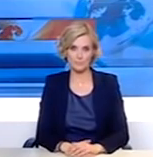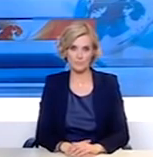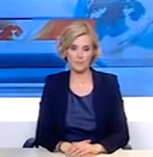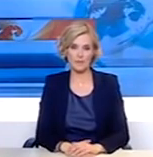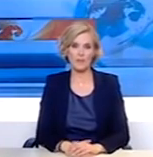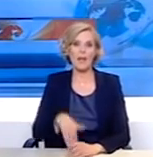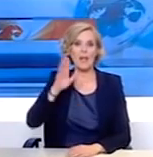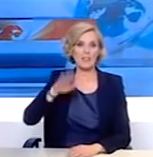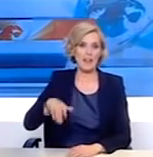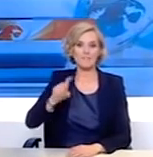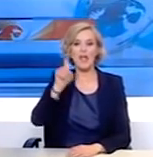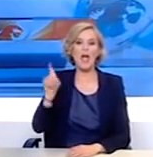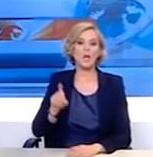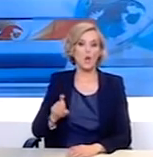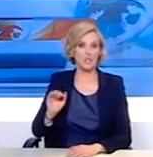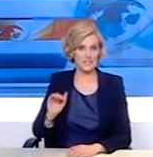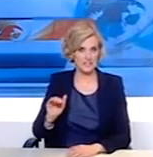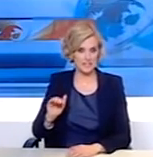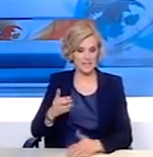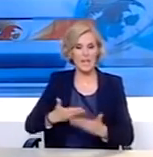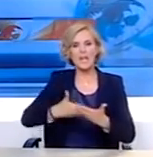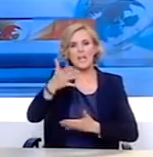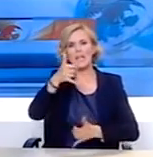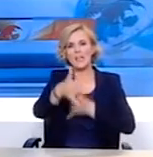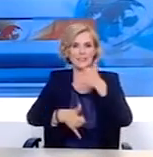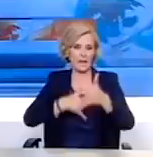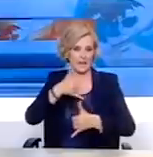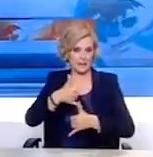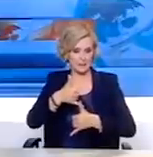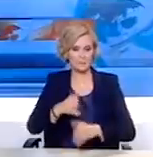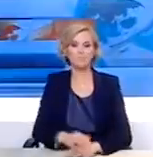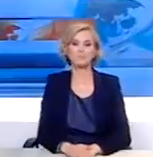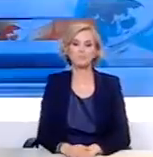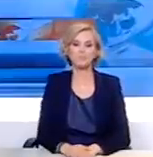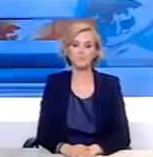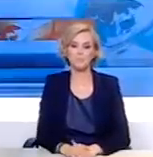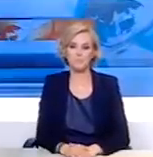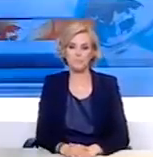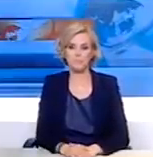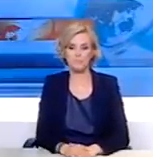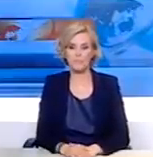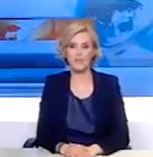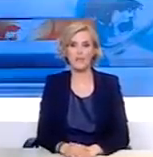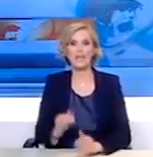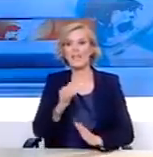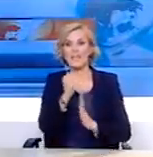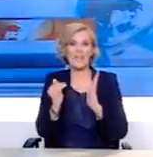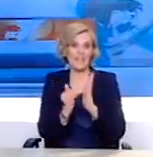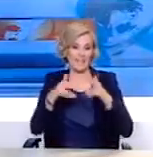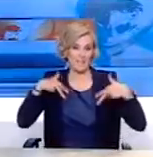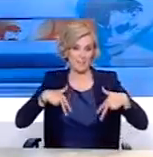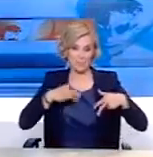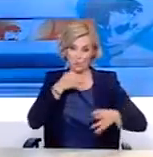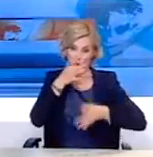Τελευταία ερώτηση από την κυρία Προκόπη και την ιστοσελίδα newsbomb.gr. Κύριε Κοντοζαμάνη, ο κύριος Τσιόδρας έχει δηλώσει ότι